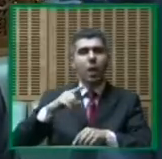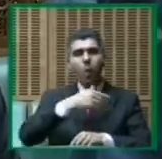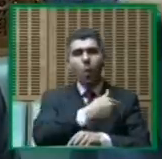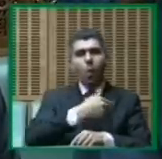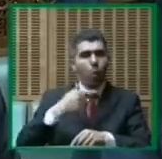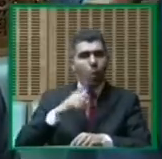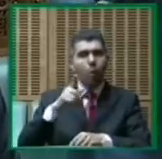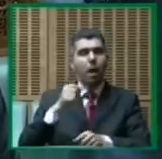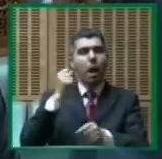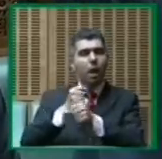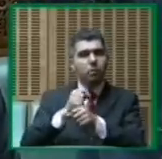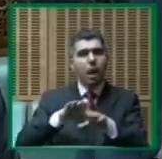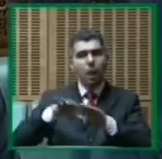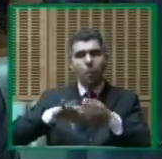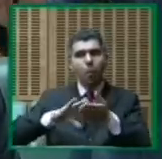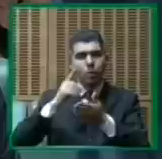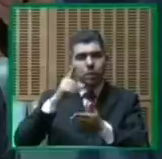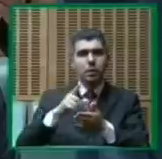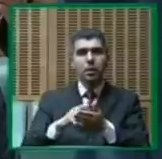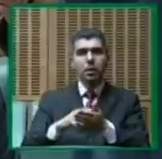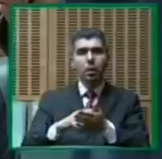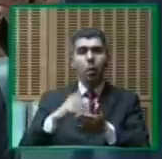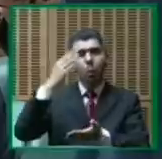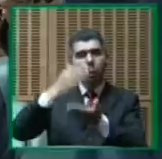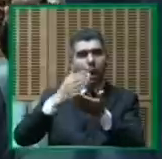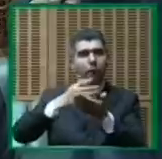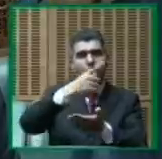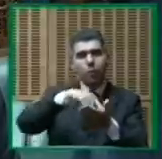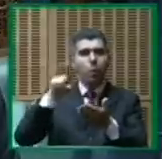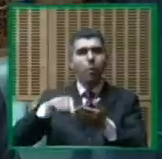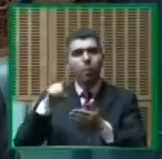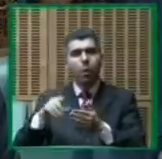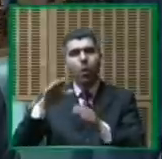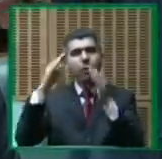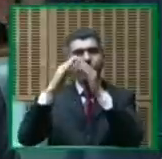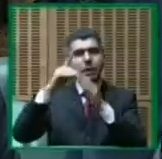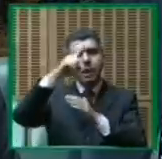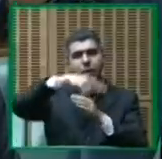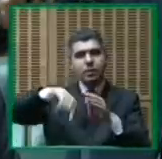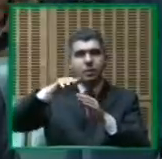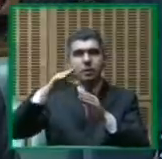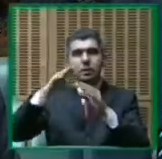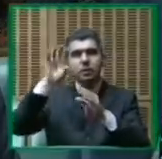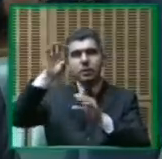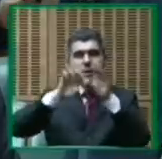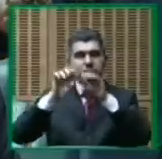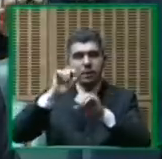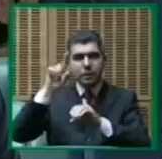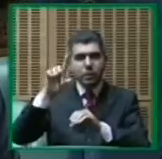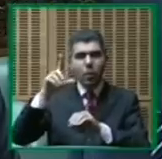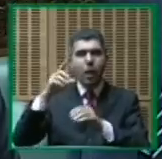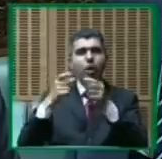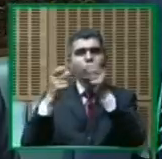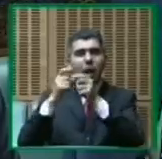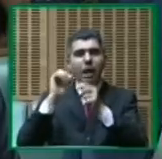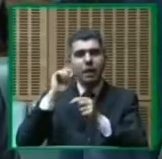والحكومة فيما يخص محاربة مدن الصفيح من خلال الشركات ديار المنصور، لا سي جي،